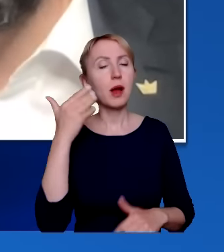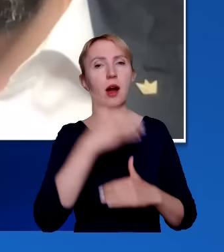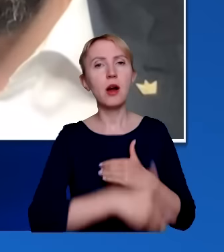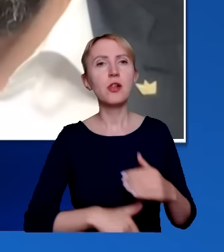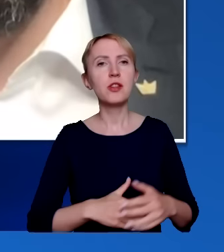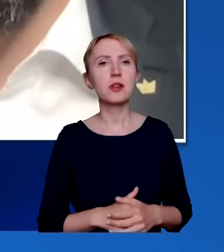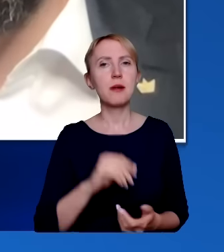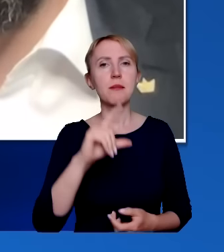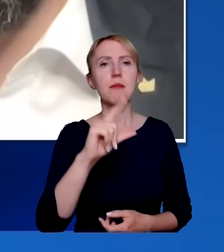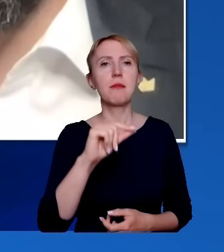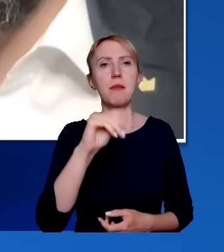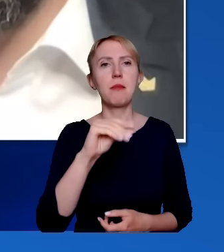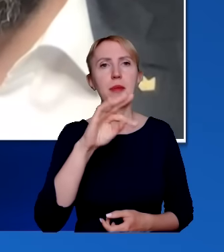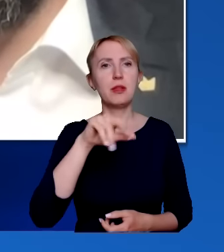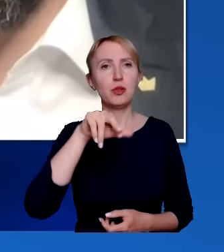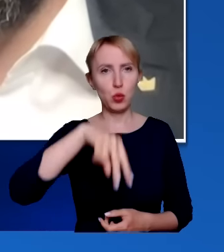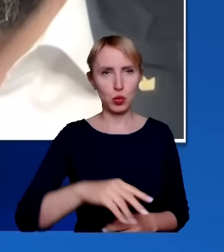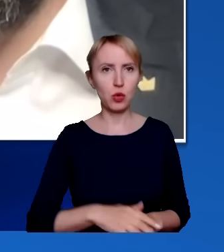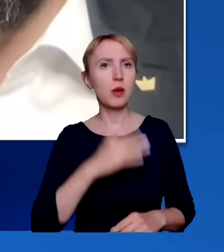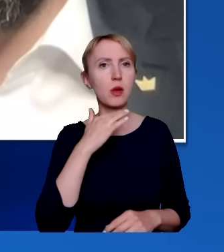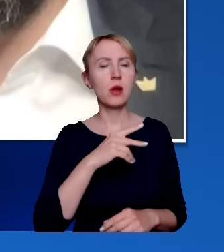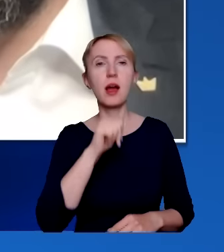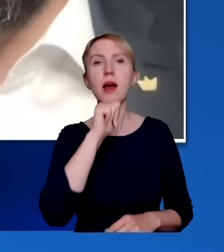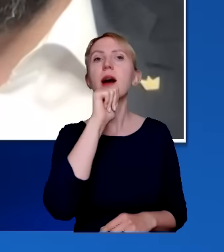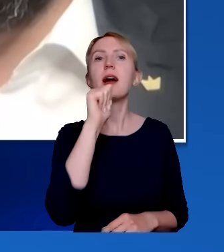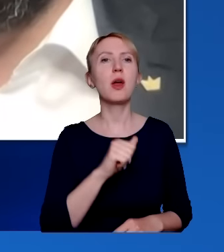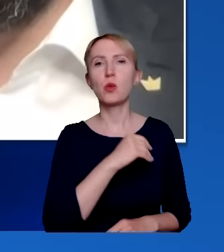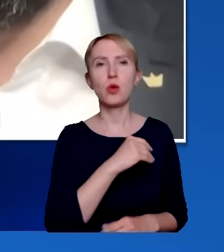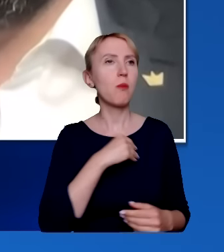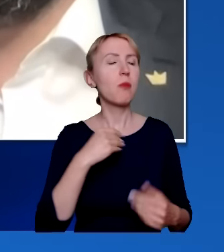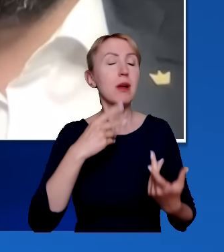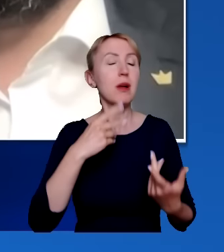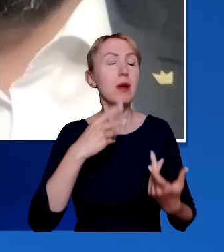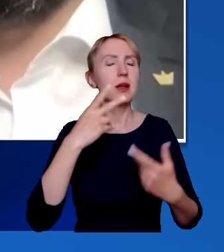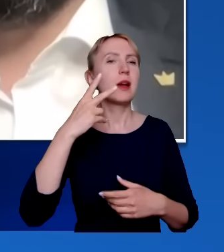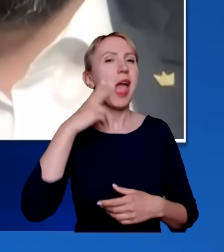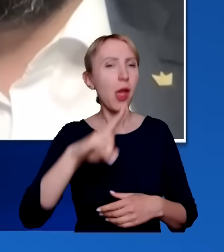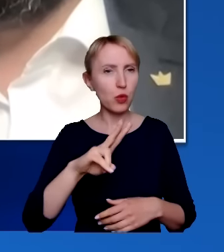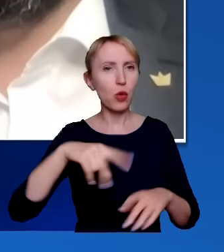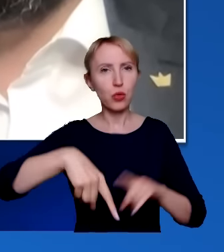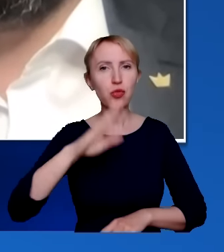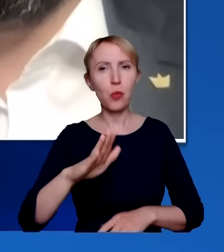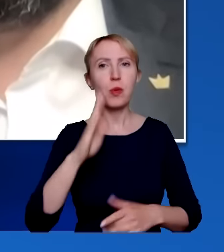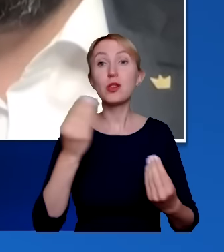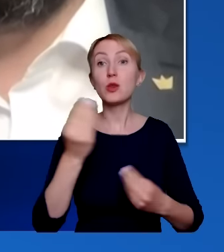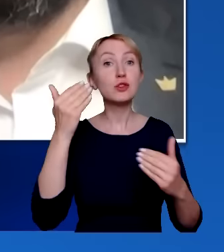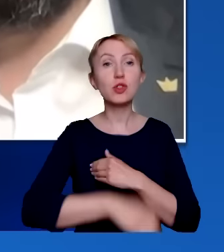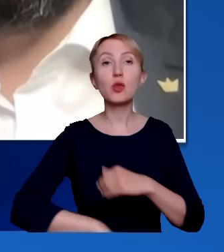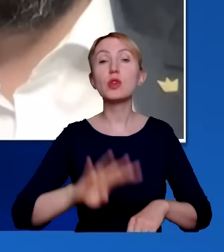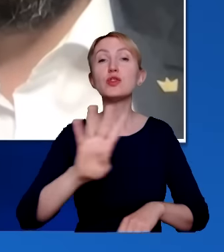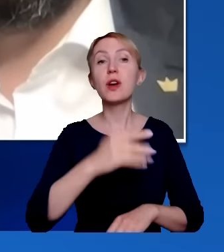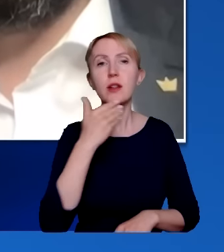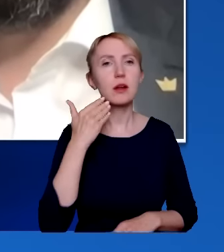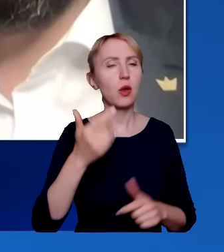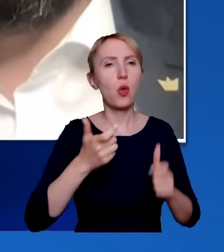Petru na złotym koniu i mówi Euro polska jest coraz bliżej euro to jeszcze nie koniec bo to była 16:00 do rolników w